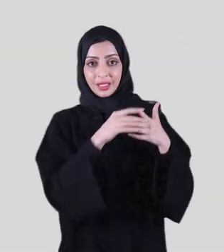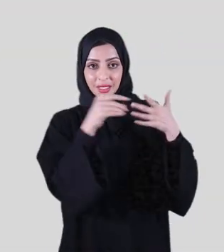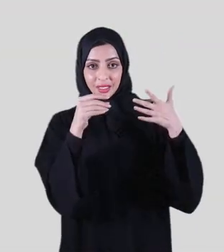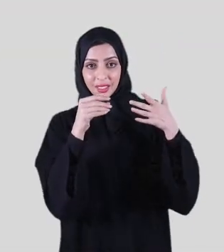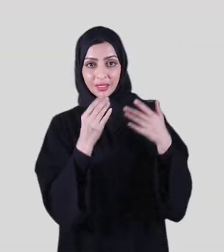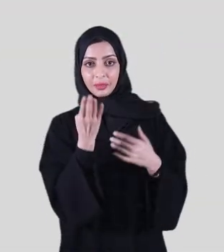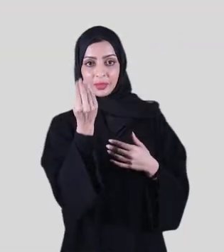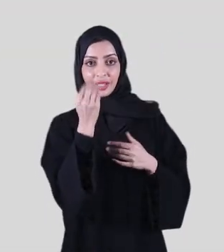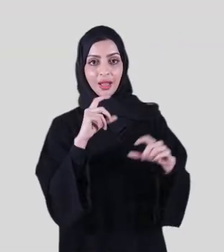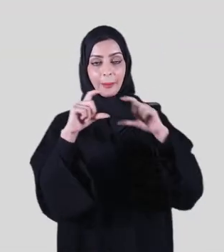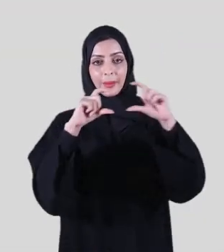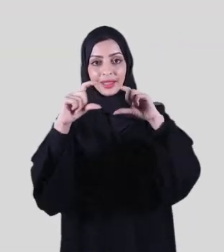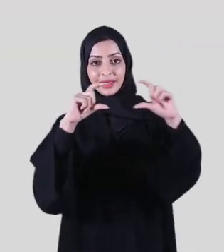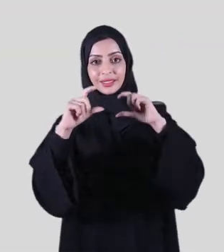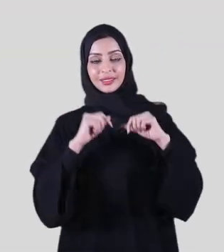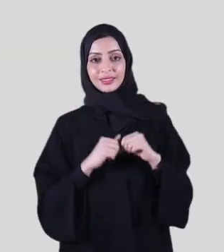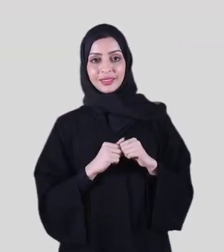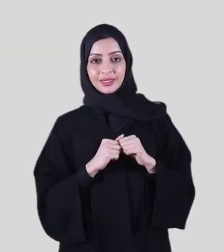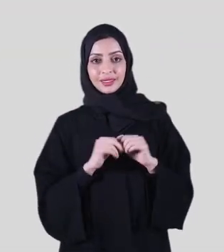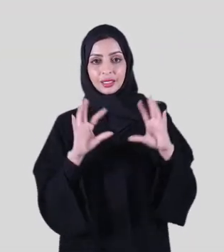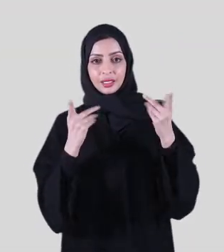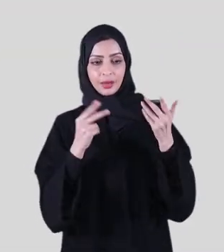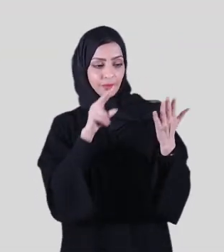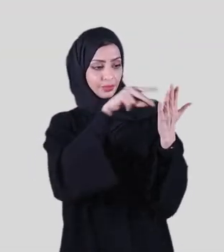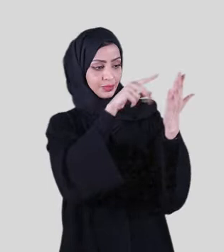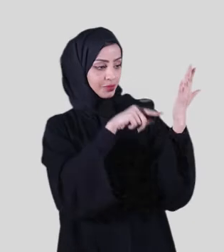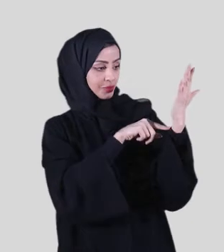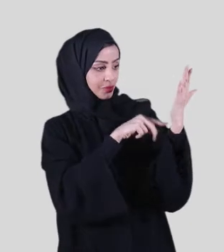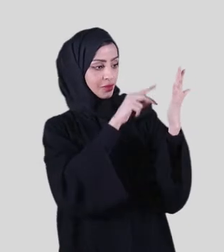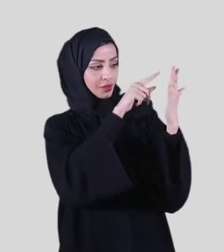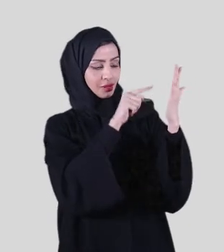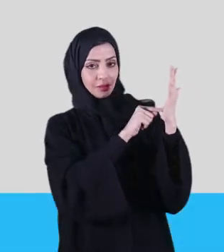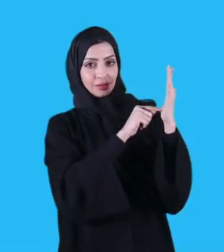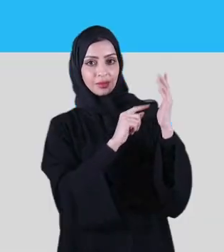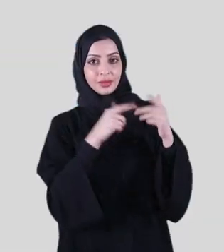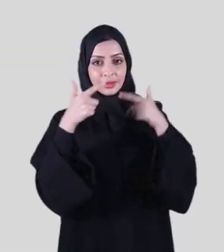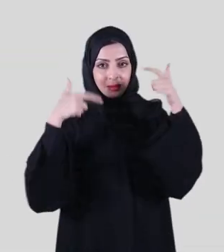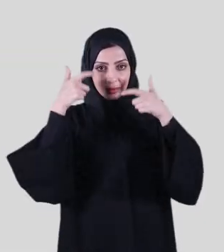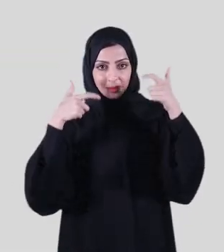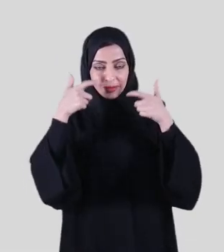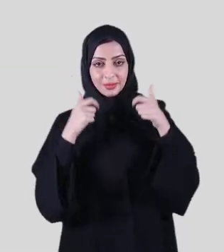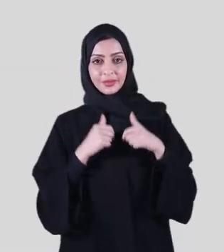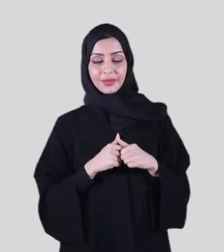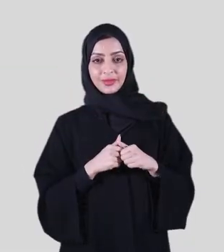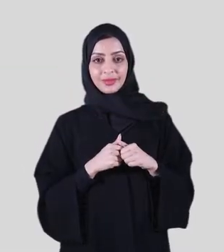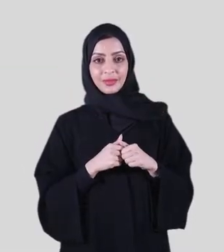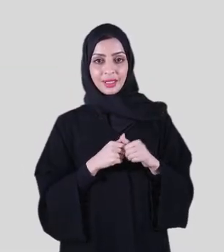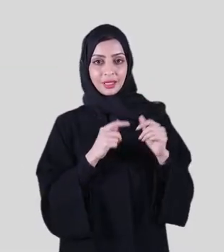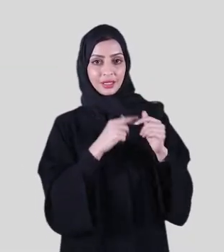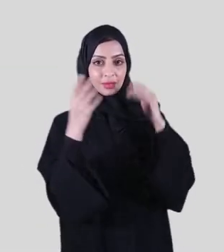اختر نوع البطاقة وقم بتأكيد قراءة التحذير وافهم عواقبه. ادخل البيانات